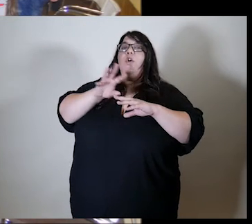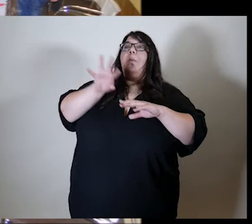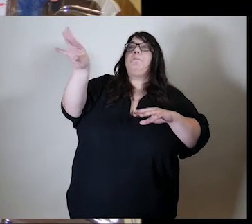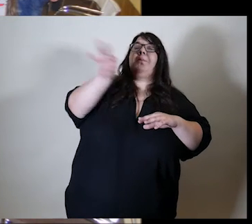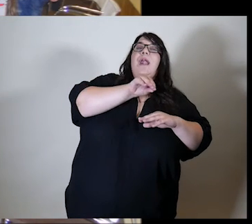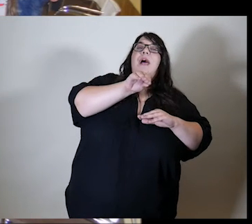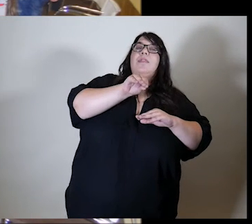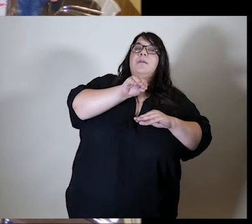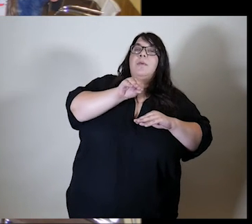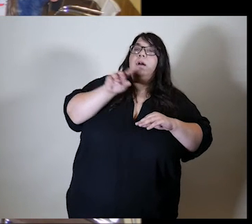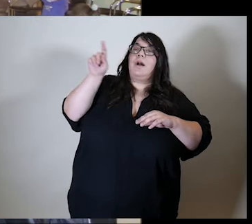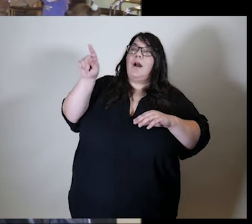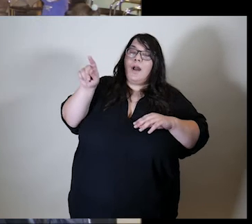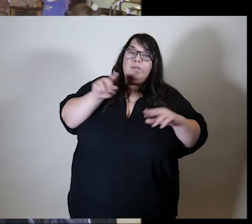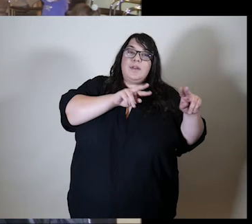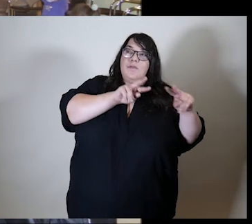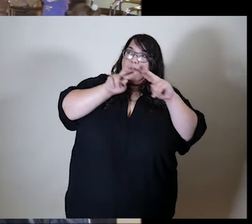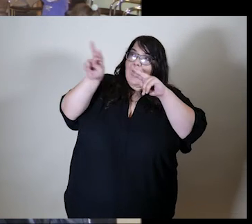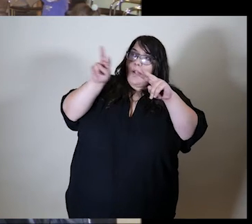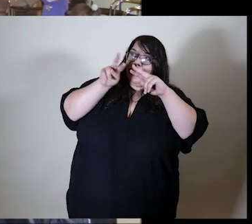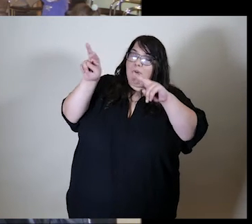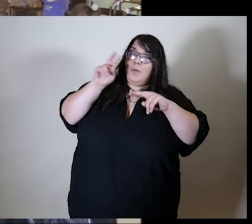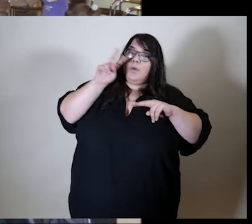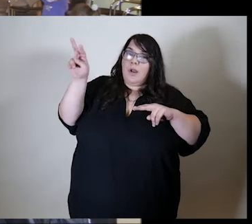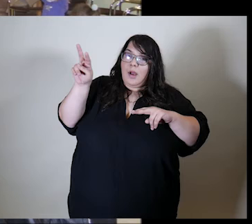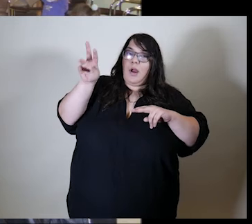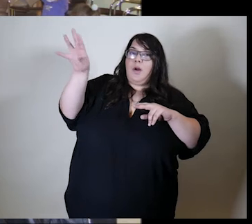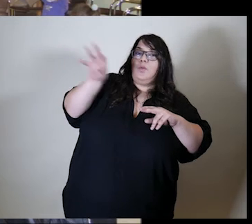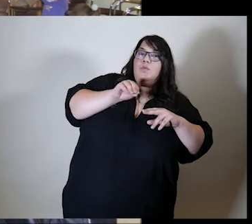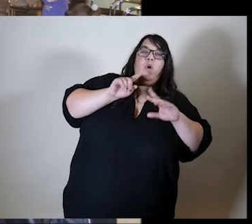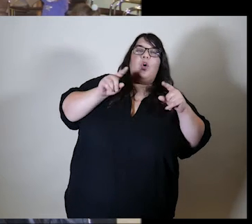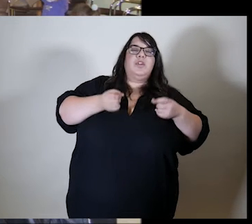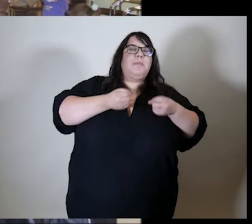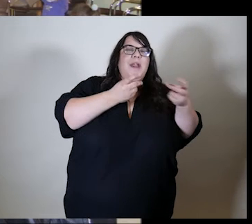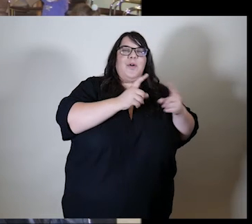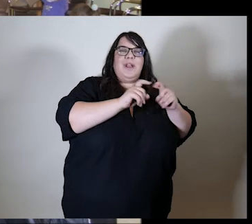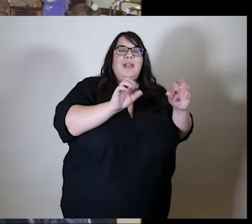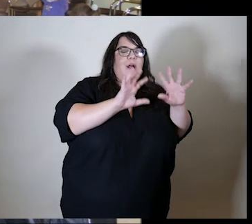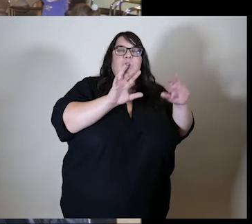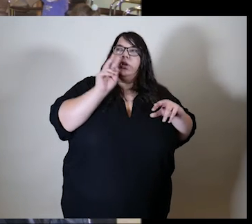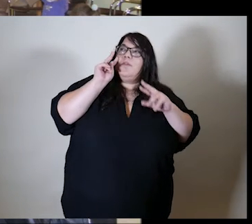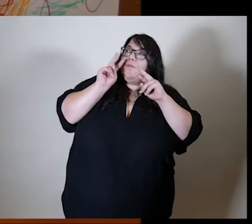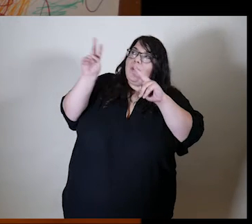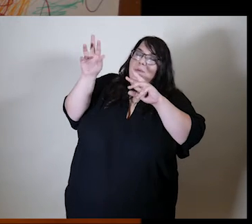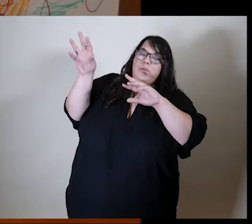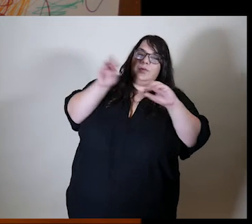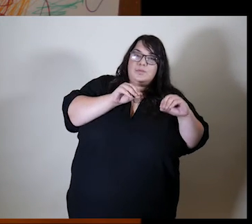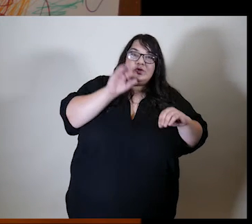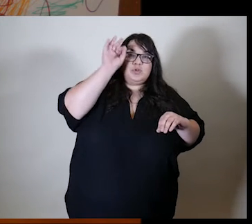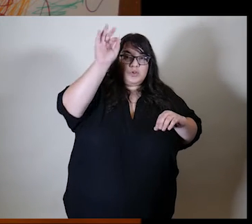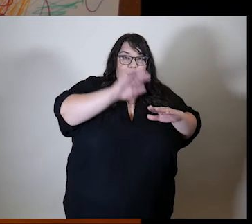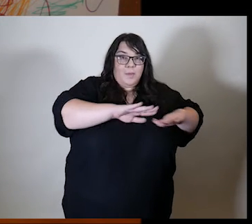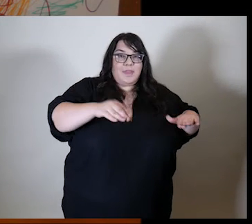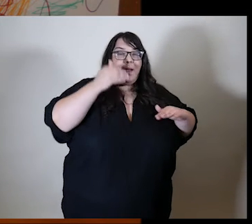τα παιδιά εκπαιδεύονται από αυτά που βιώνουν και όχι από αυτά που ακούνε ή από την παροχή υλικών αγαθών. Για να έχουμε λοιπόν ένα